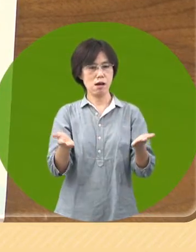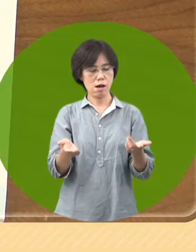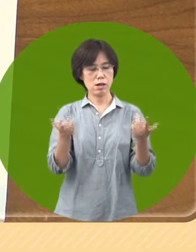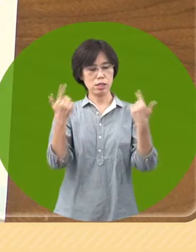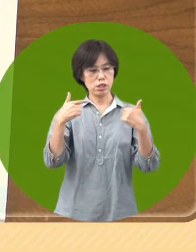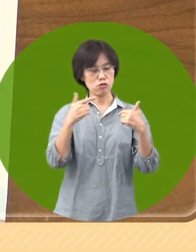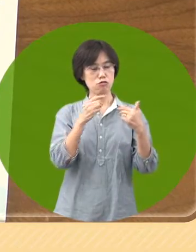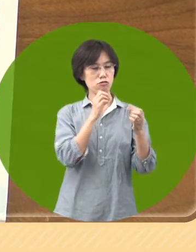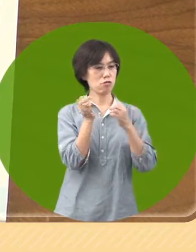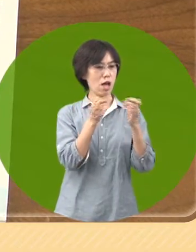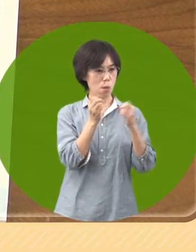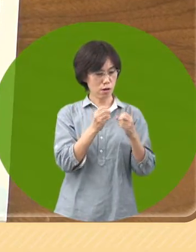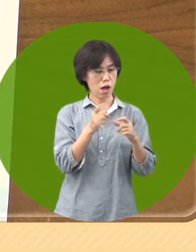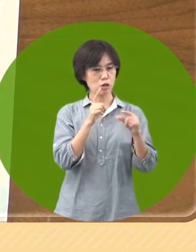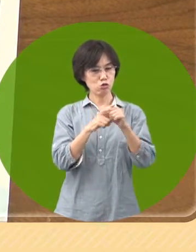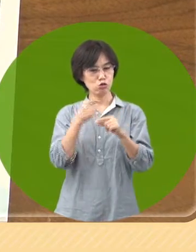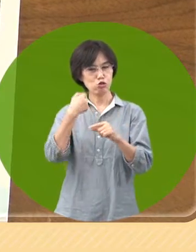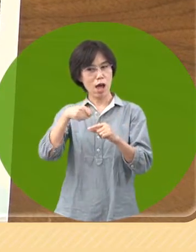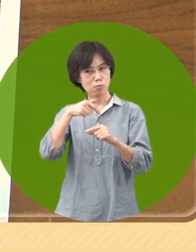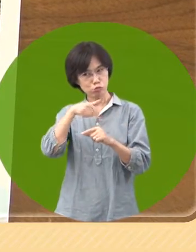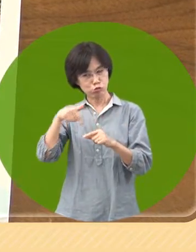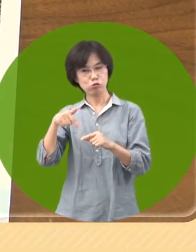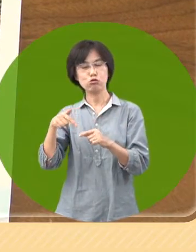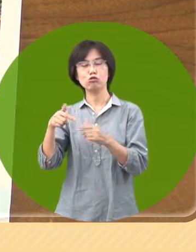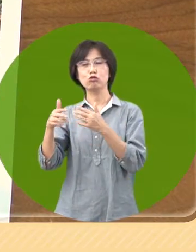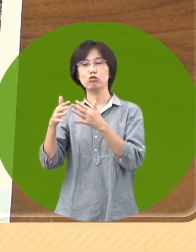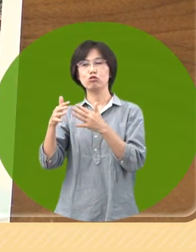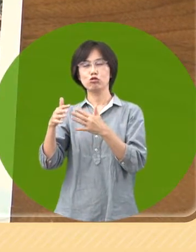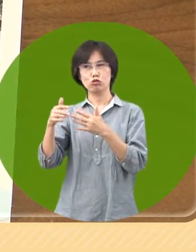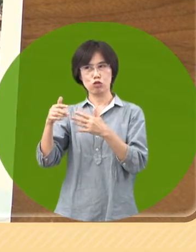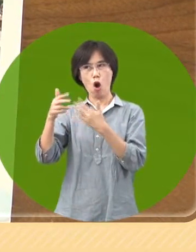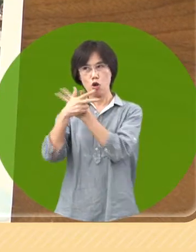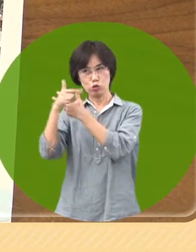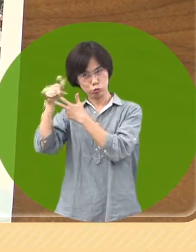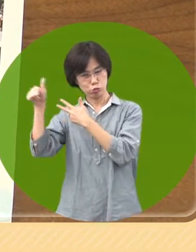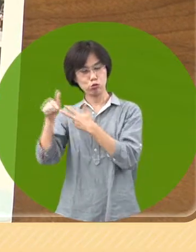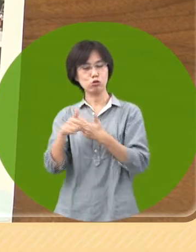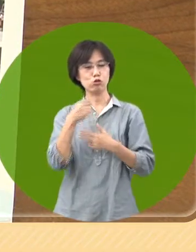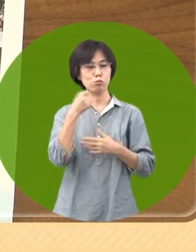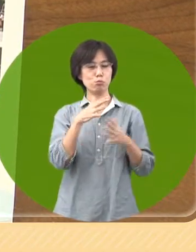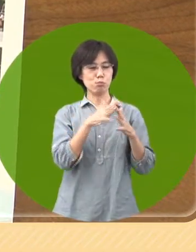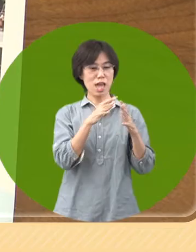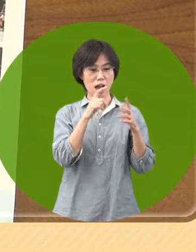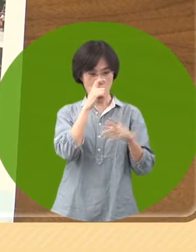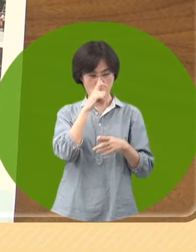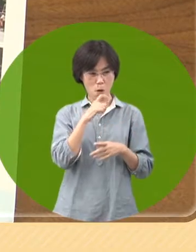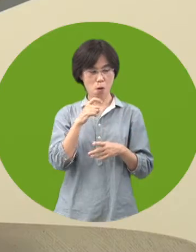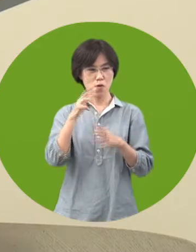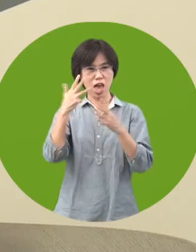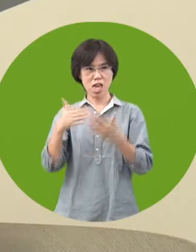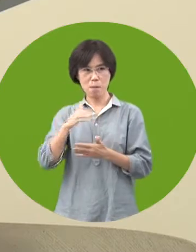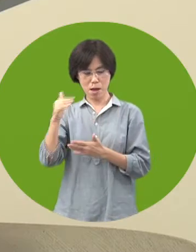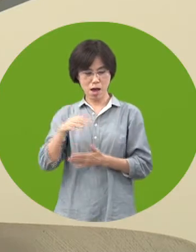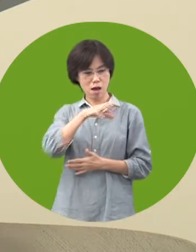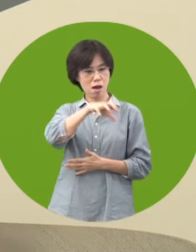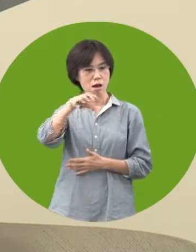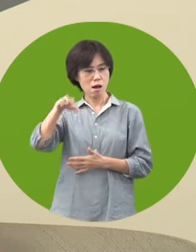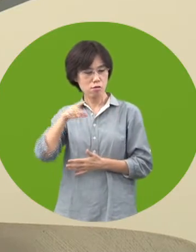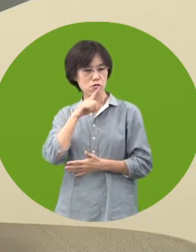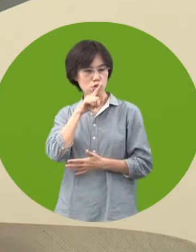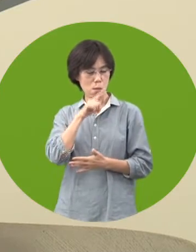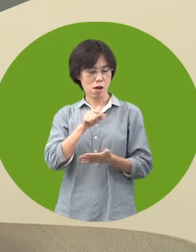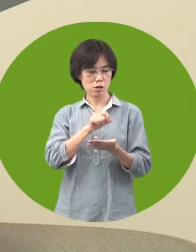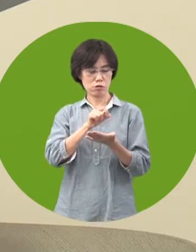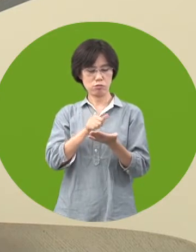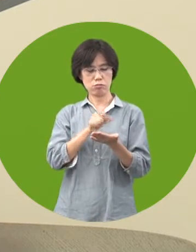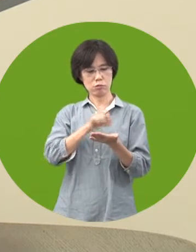部と北部、宮古、八重山、与那国のそれぞれの言葉で紹介されていますので、ぜひ講座やいろい